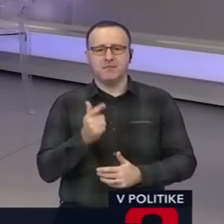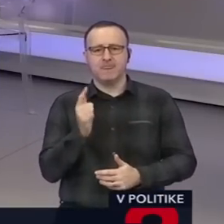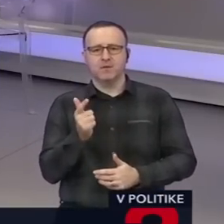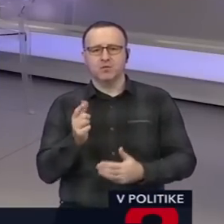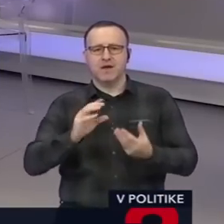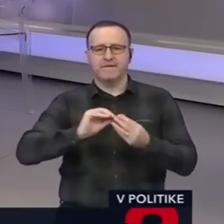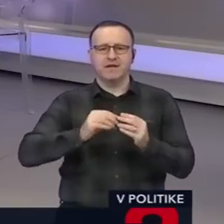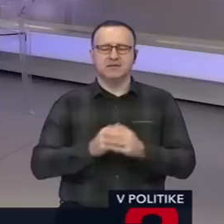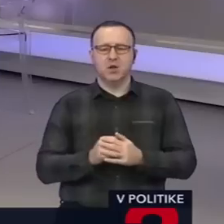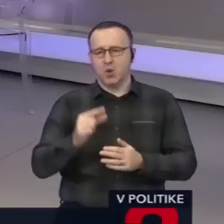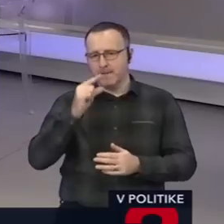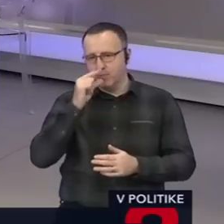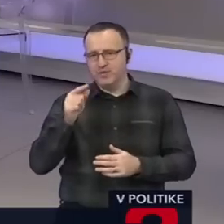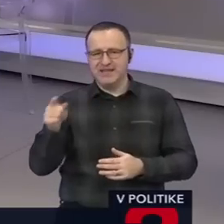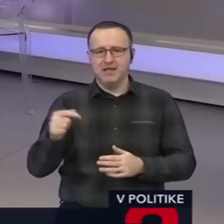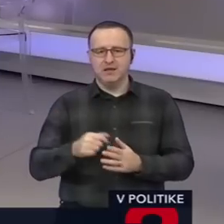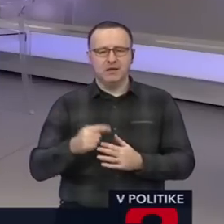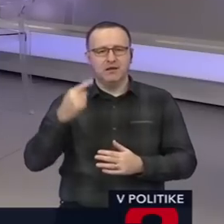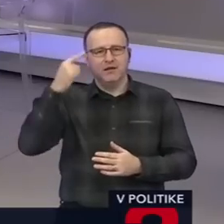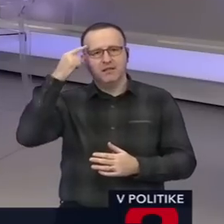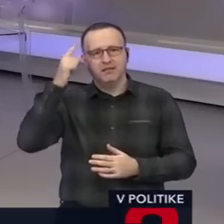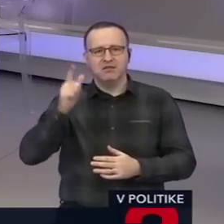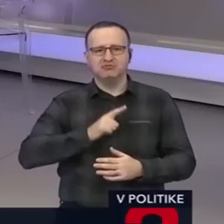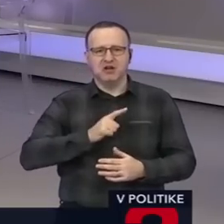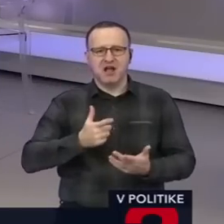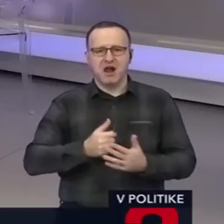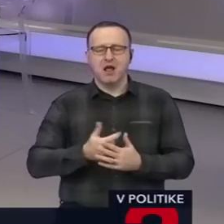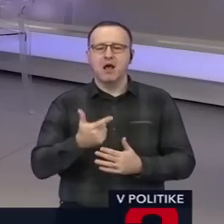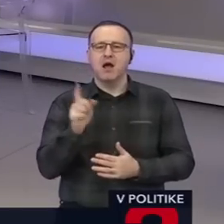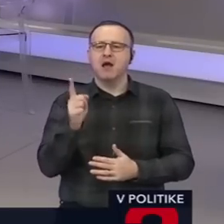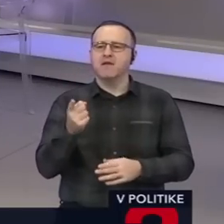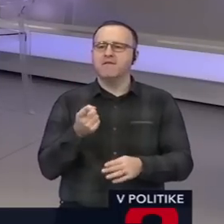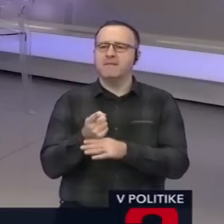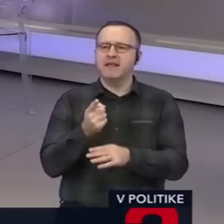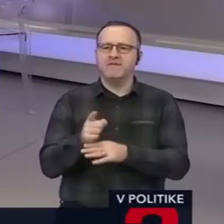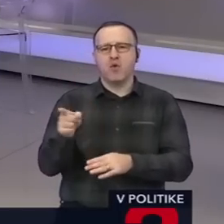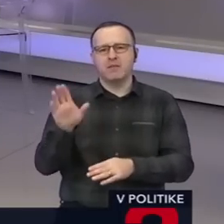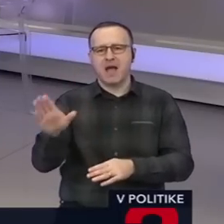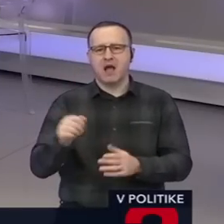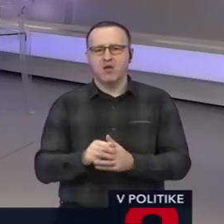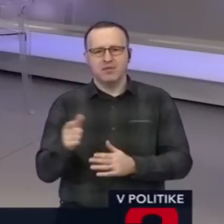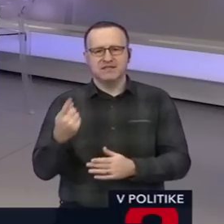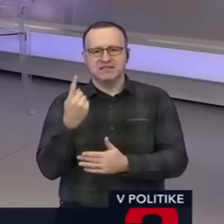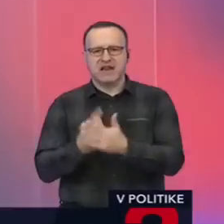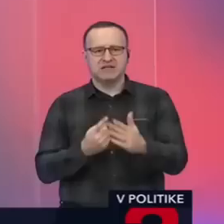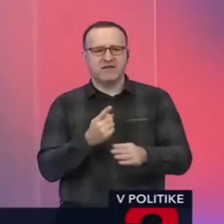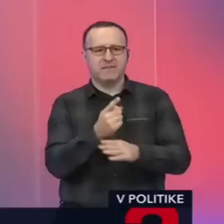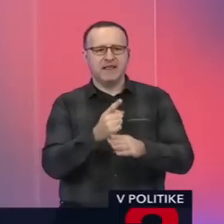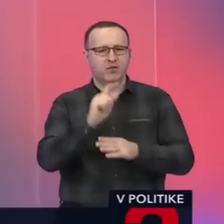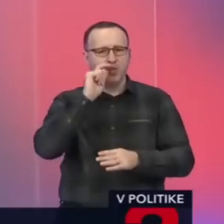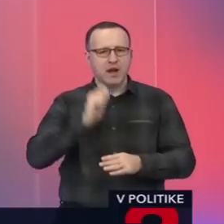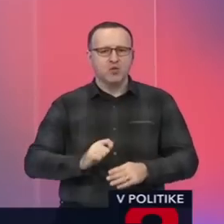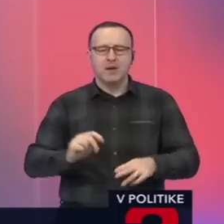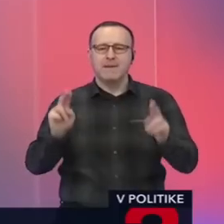kde sa Putin prerátal, je samozrejme aj to, že aký vplyv má, ten vplyv v podstate stráca vplyv na Ukrajinu, stráca